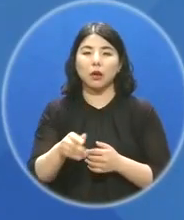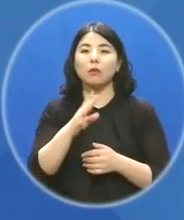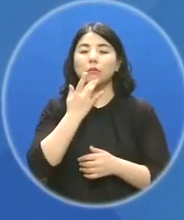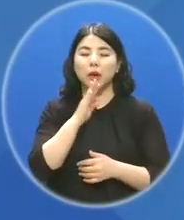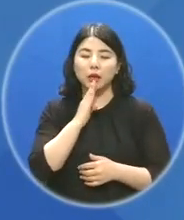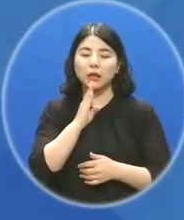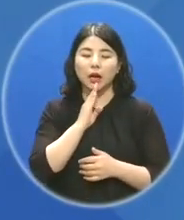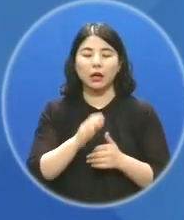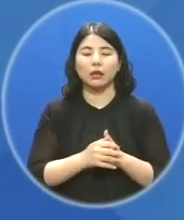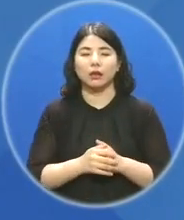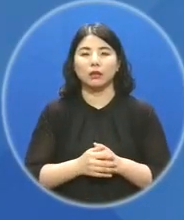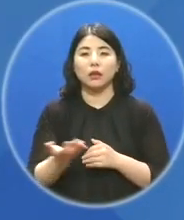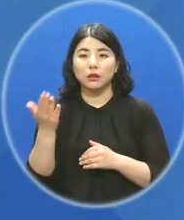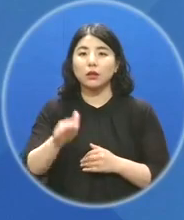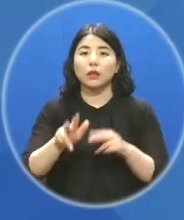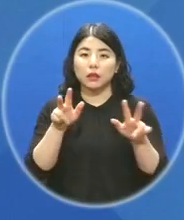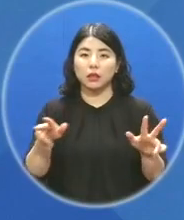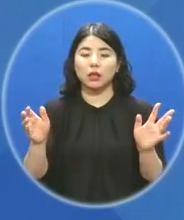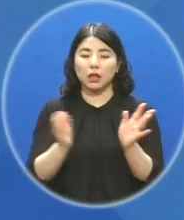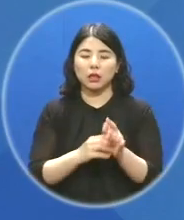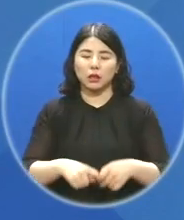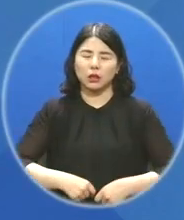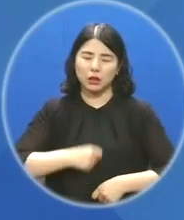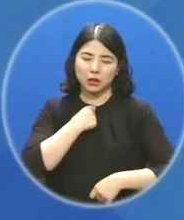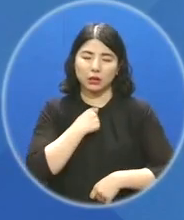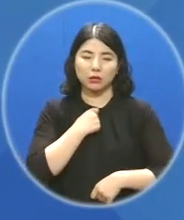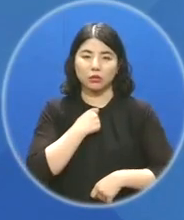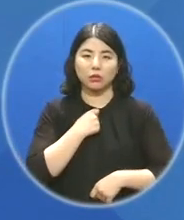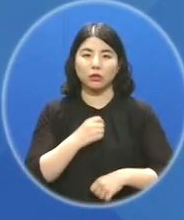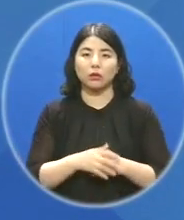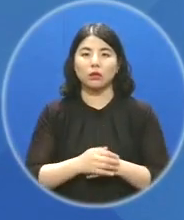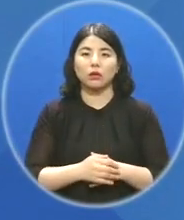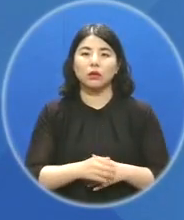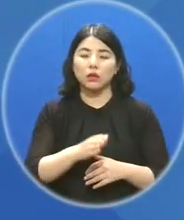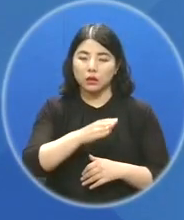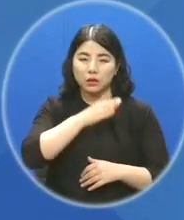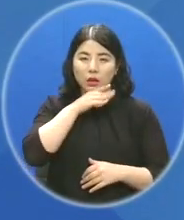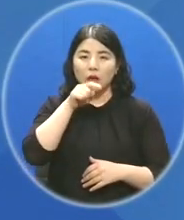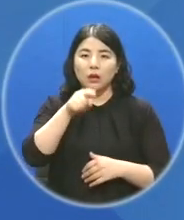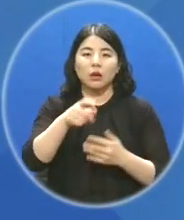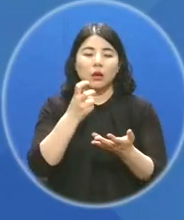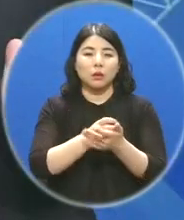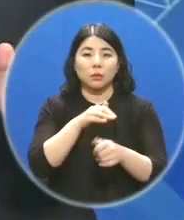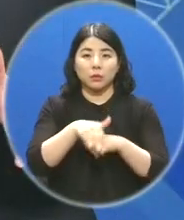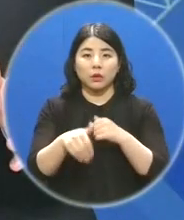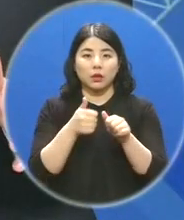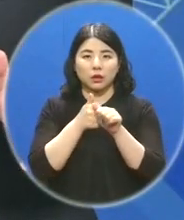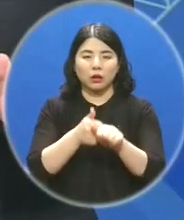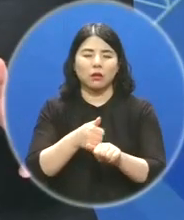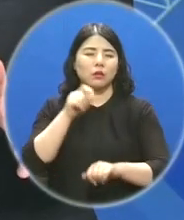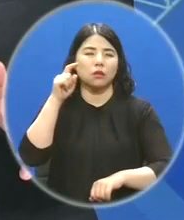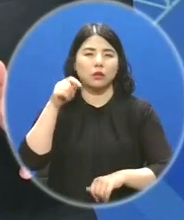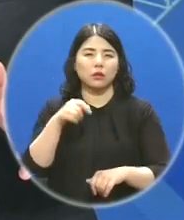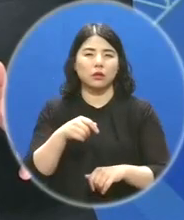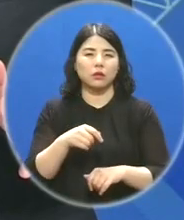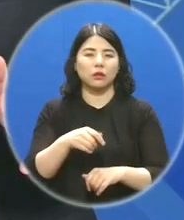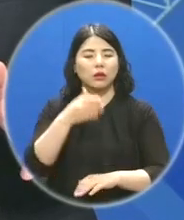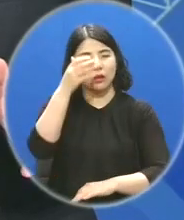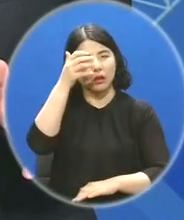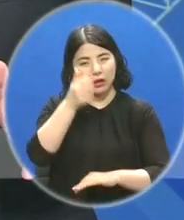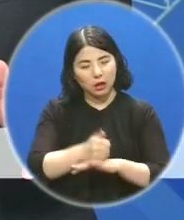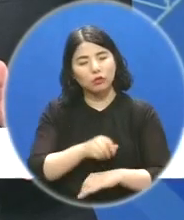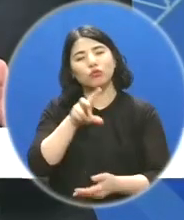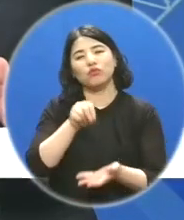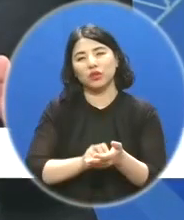그렇습니다. 그런데 그동안 실질적으로 이 제도에 따른 후유증들이 더 많았어요.